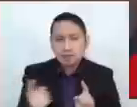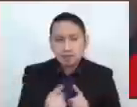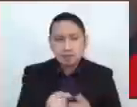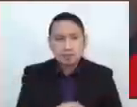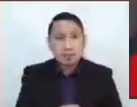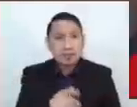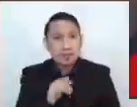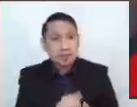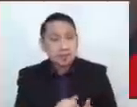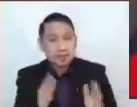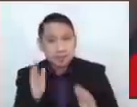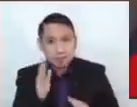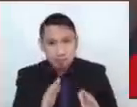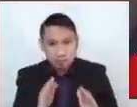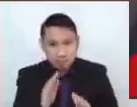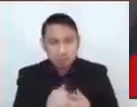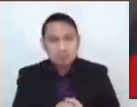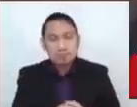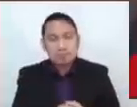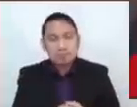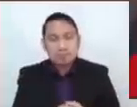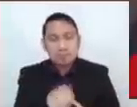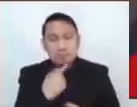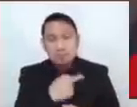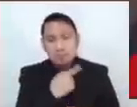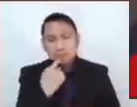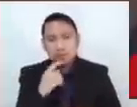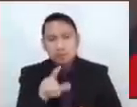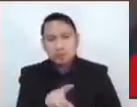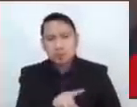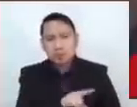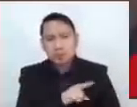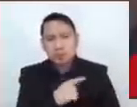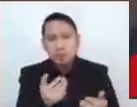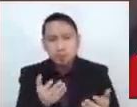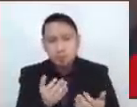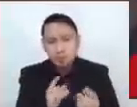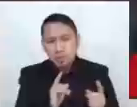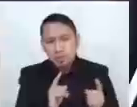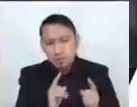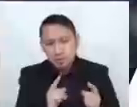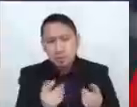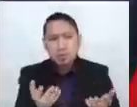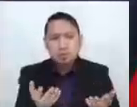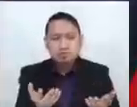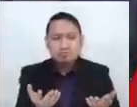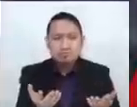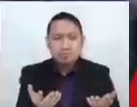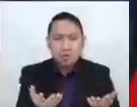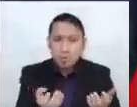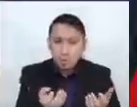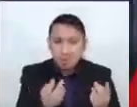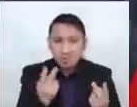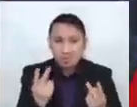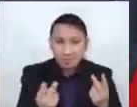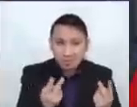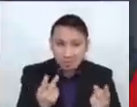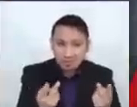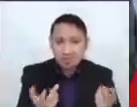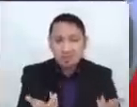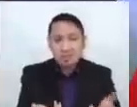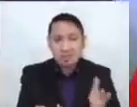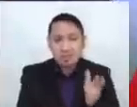kasi matagal na namin gusto makausap, mapuntahan si dating Pangulong Fidel B.